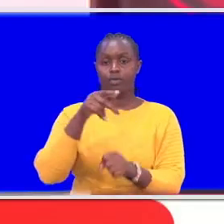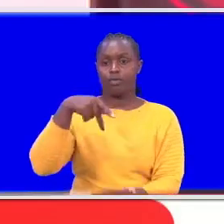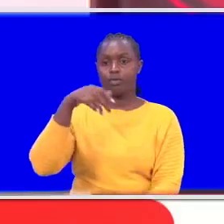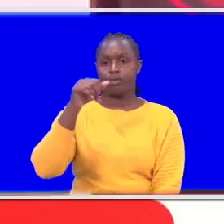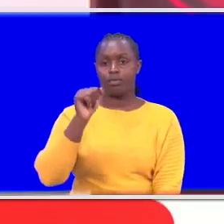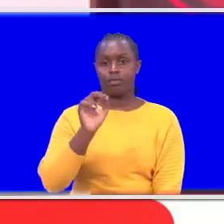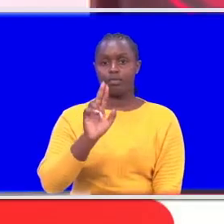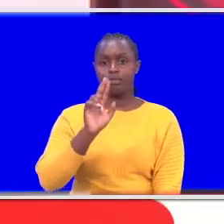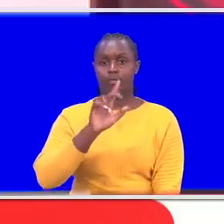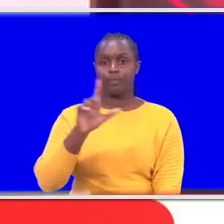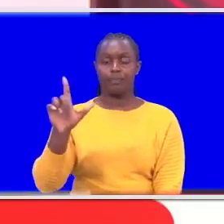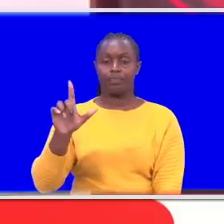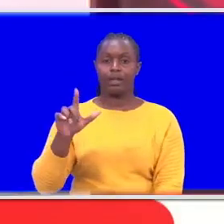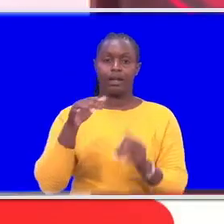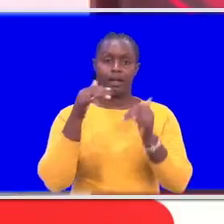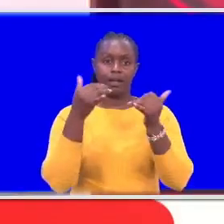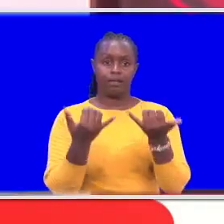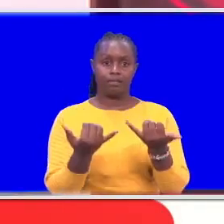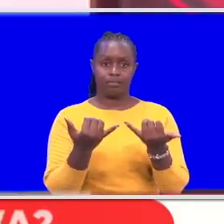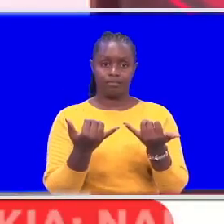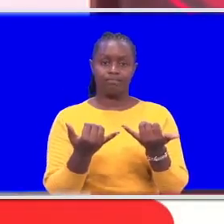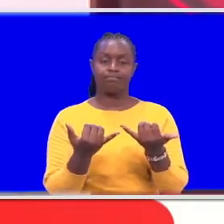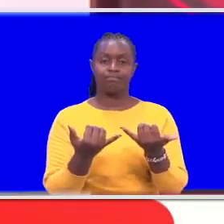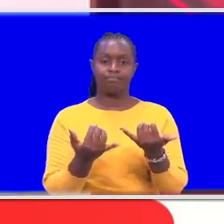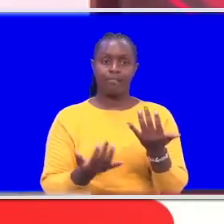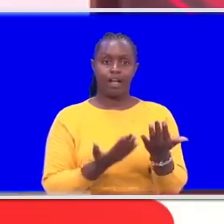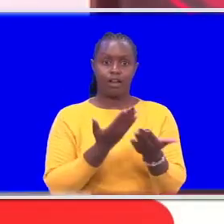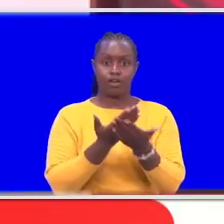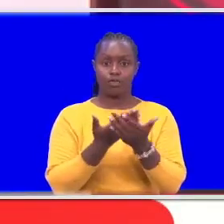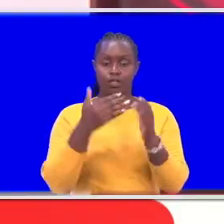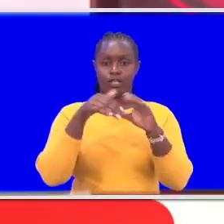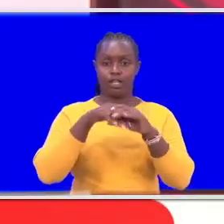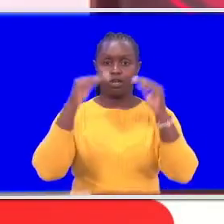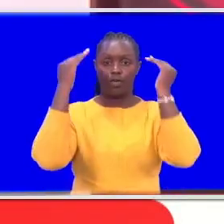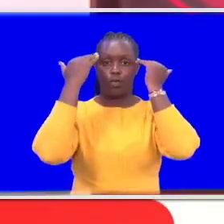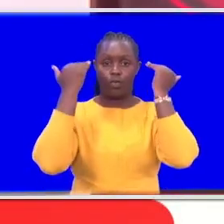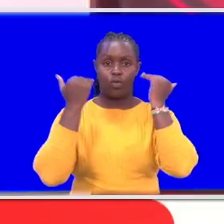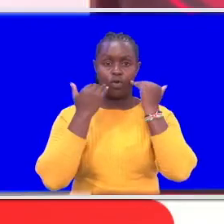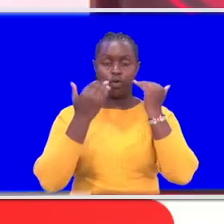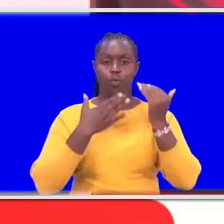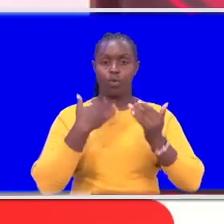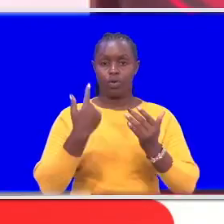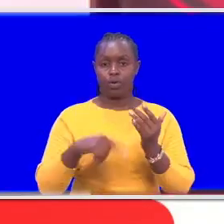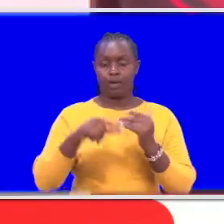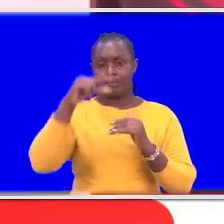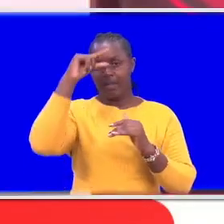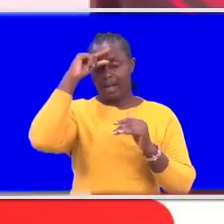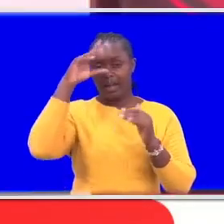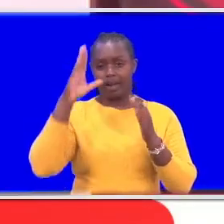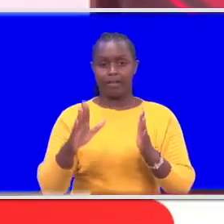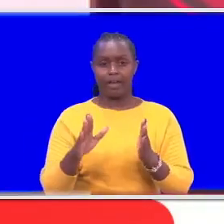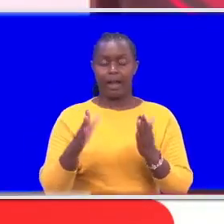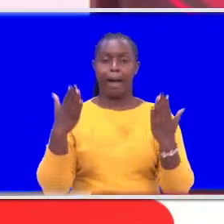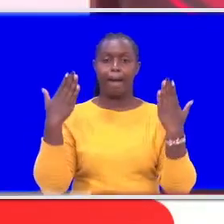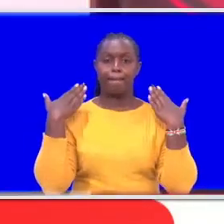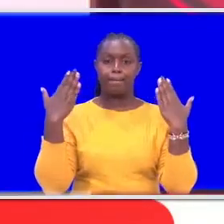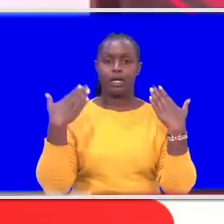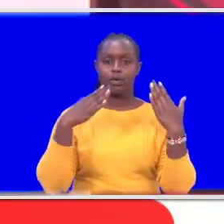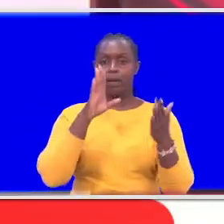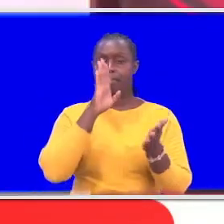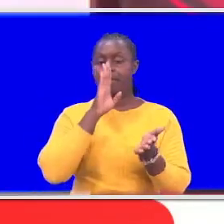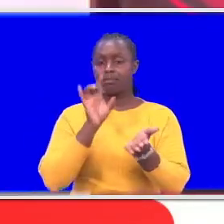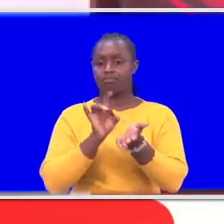wa taarifa hiyo. Ombi jipya limewasilishwa katika mahakama kuu la kutaka gavana wa Meru Kawira Mwangaza abanduliwe